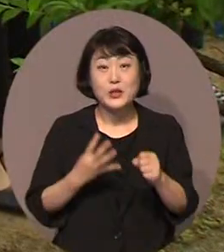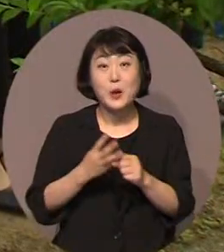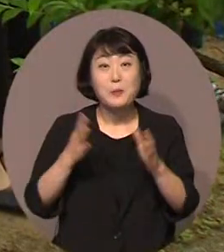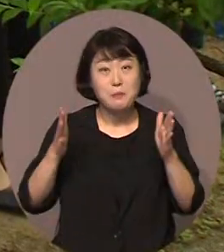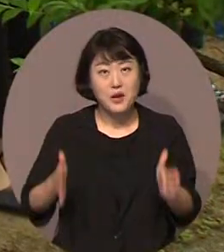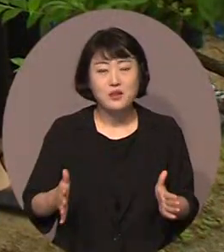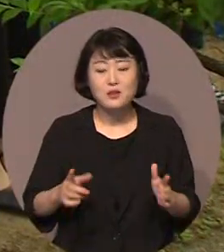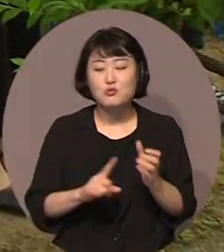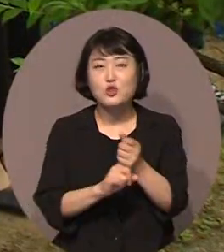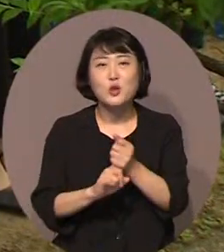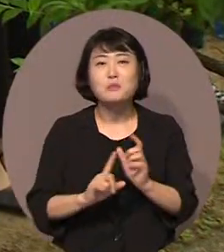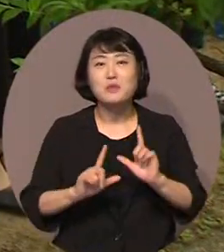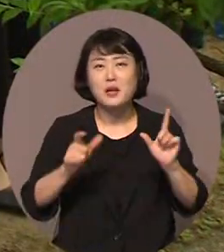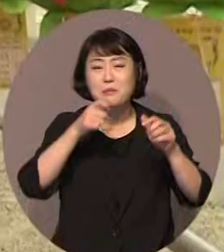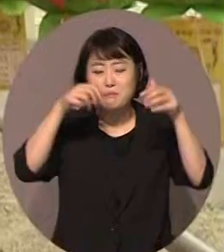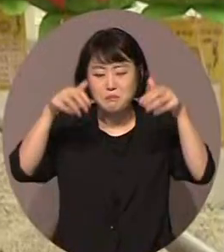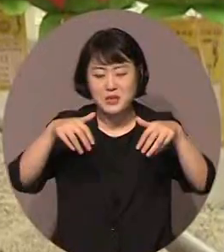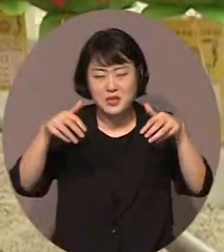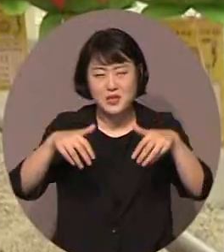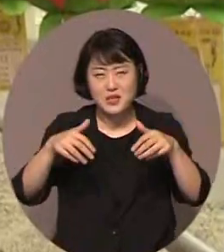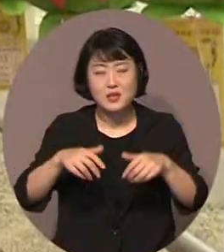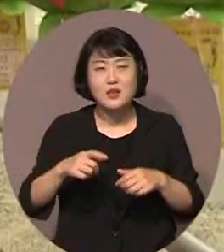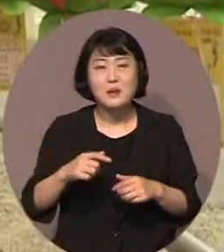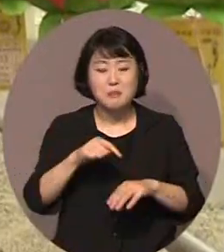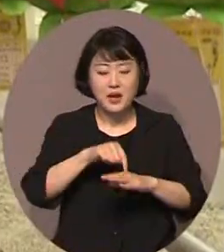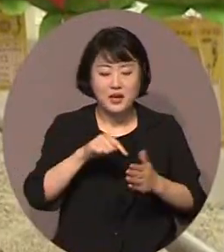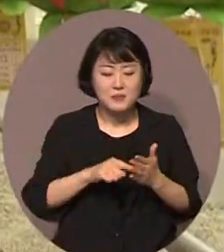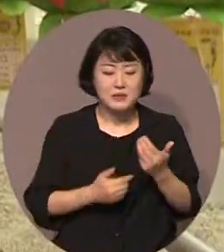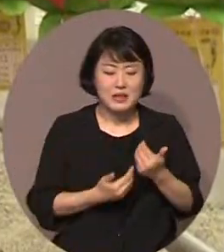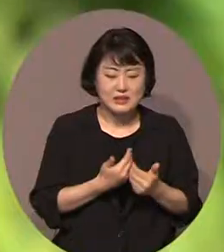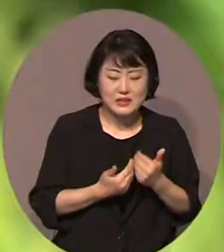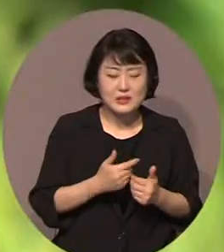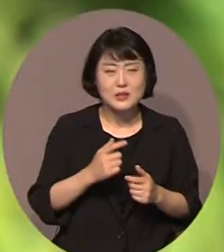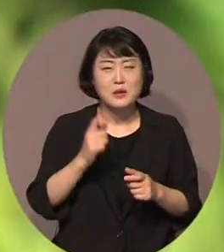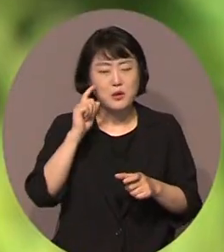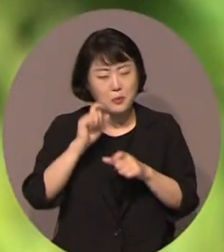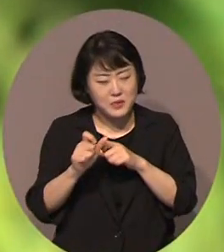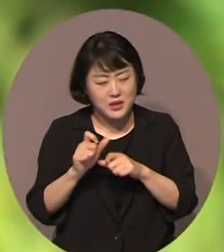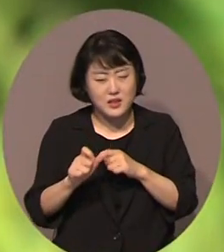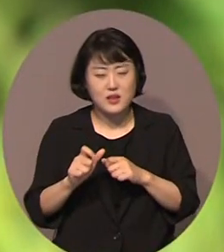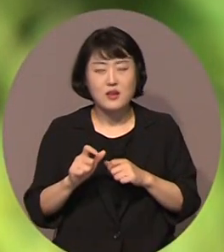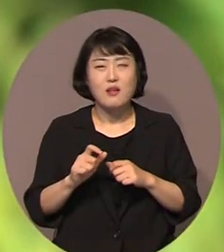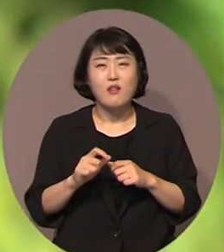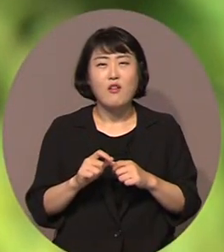부처님 오신 날을 맞아 내린 빗방울에 마음속 갈등과 번뇌, 고민들이 함께